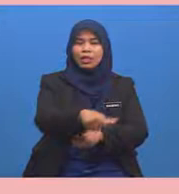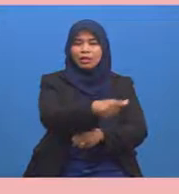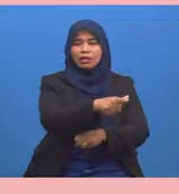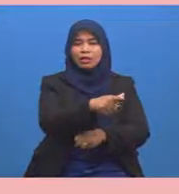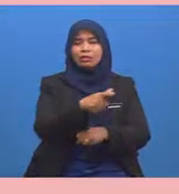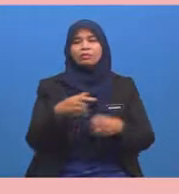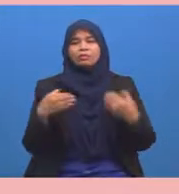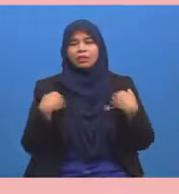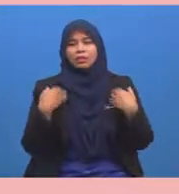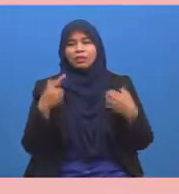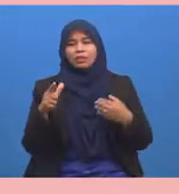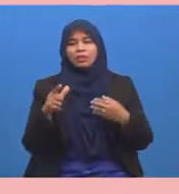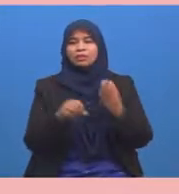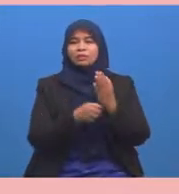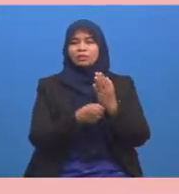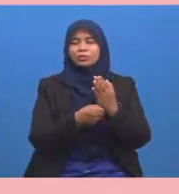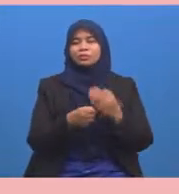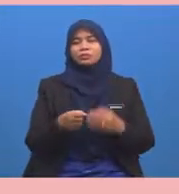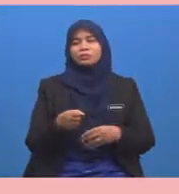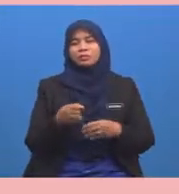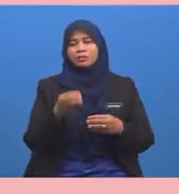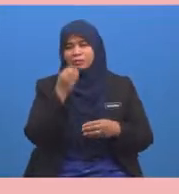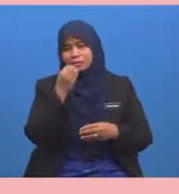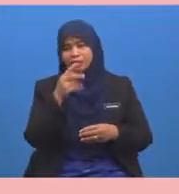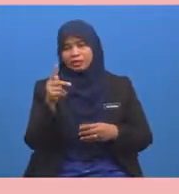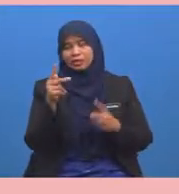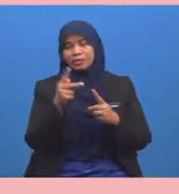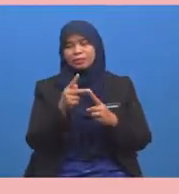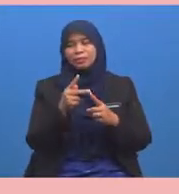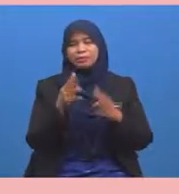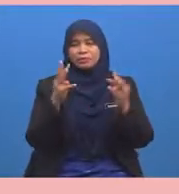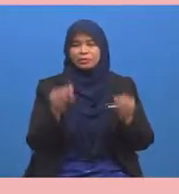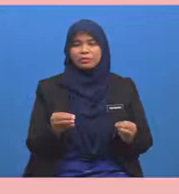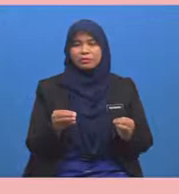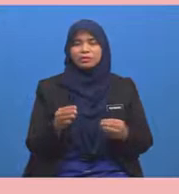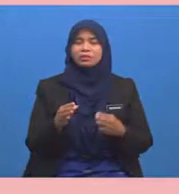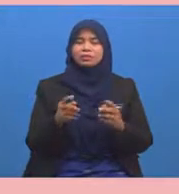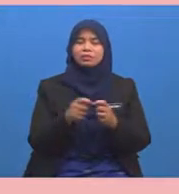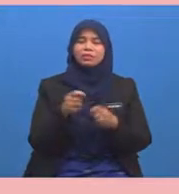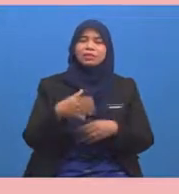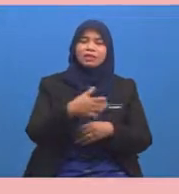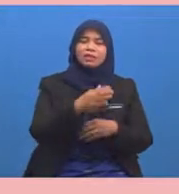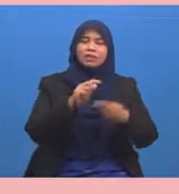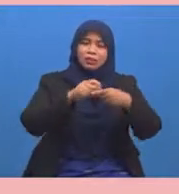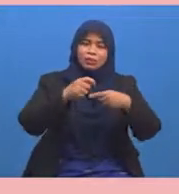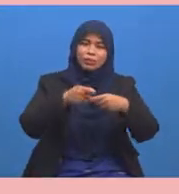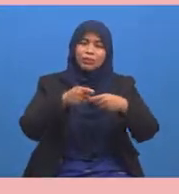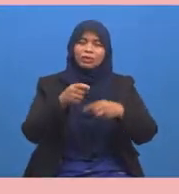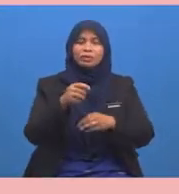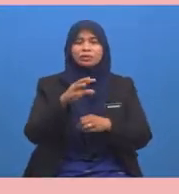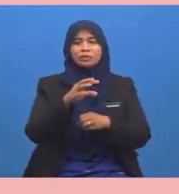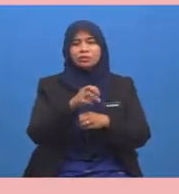akuatik sebagai sumber protein dan makanan kepada manusia seperti ikan, udang,